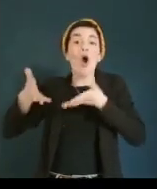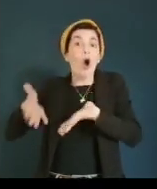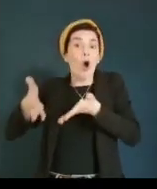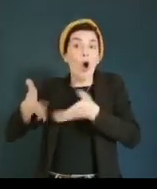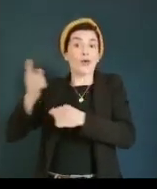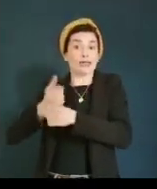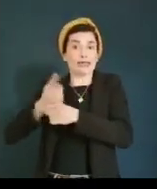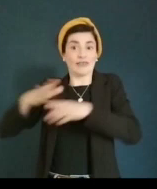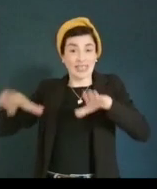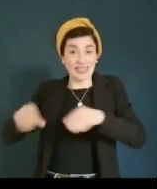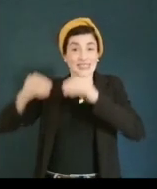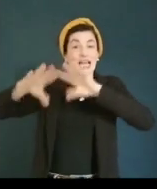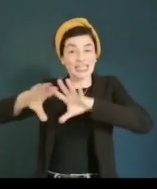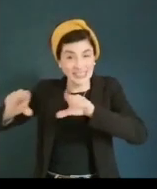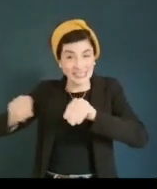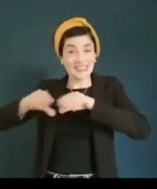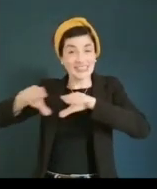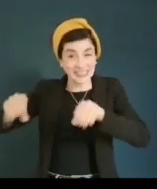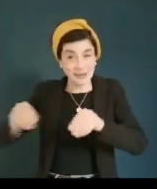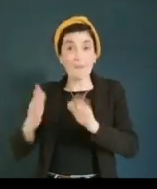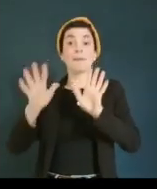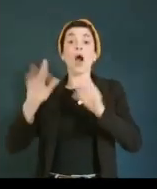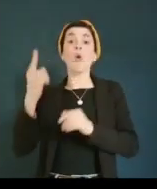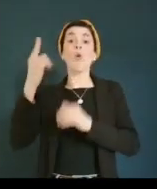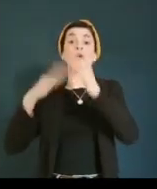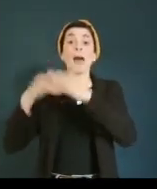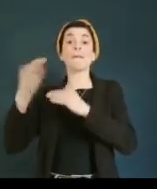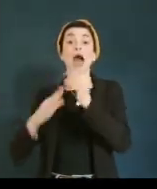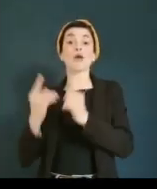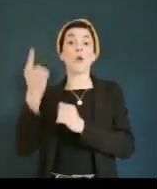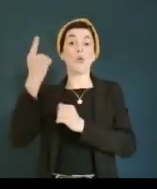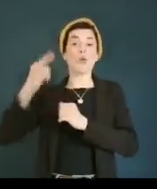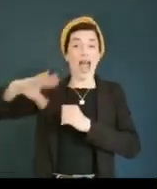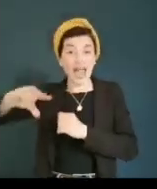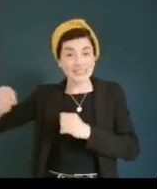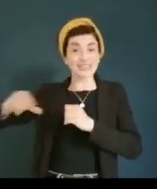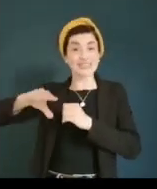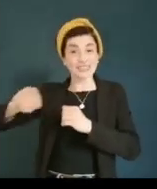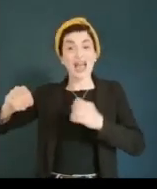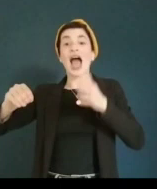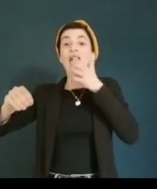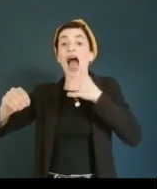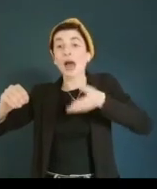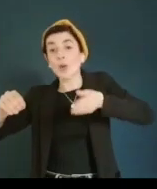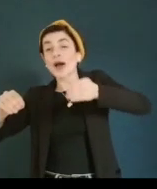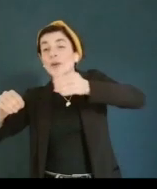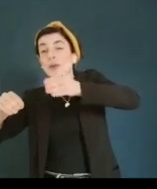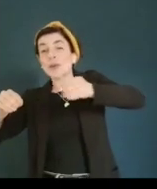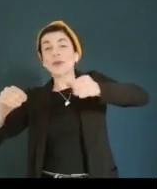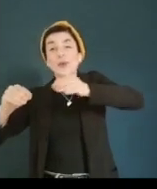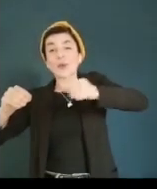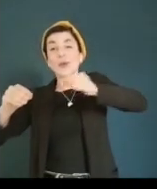devo iniziare a lavorare il mio impasto con una mano, versando a filo l'acqua con